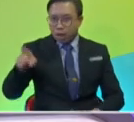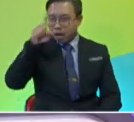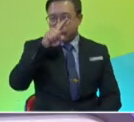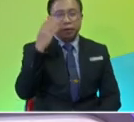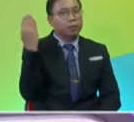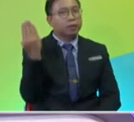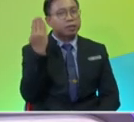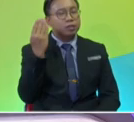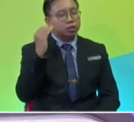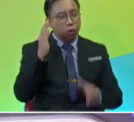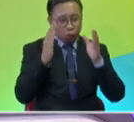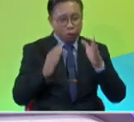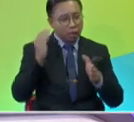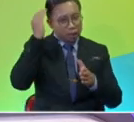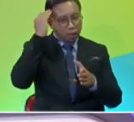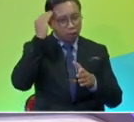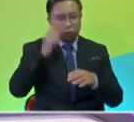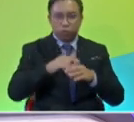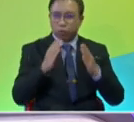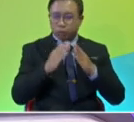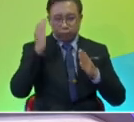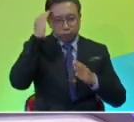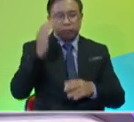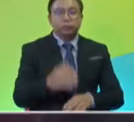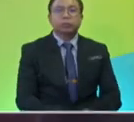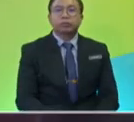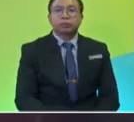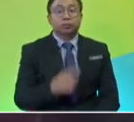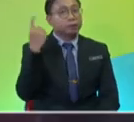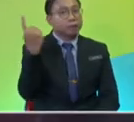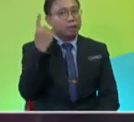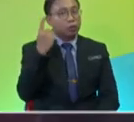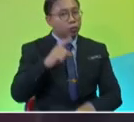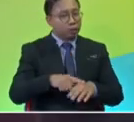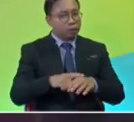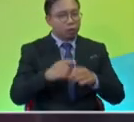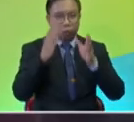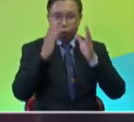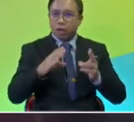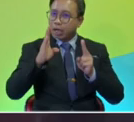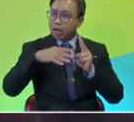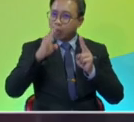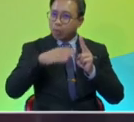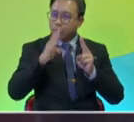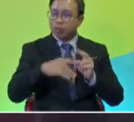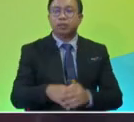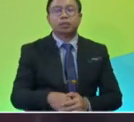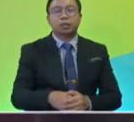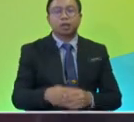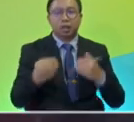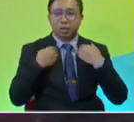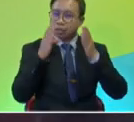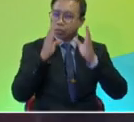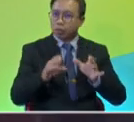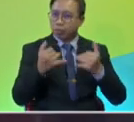biasanya orang tahu niat rumah semua mesti tahu dekat kenduri orang kahwin ya betul kalau kenduri kahwin biasanya ada orang main